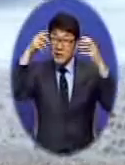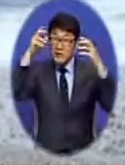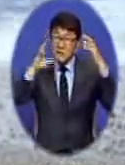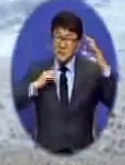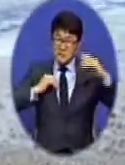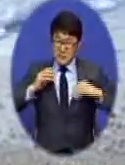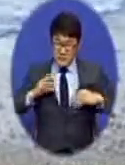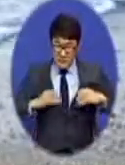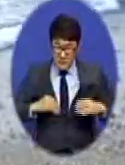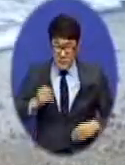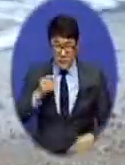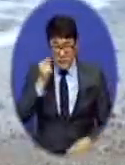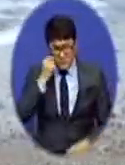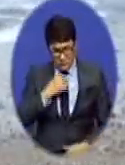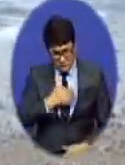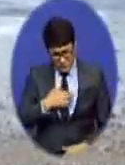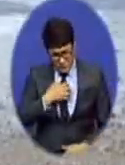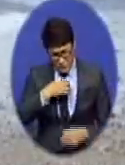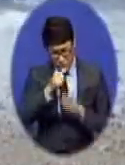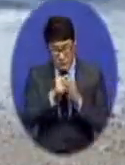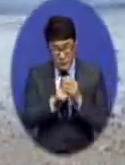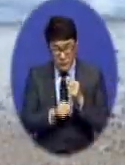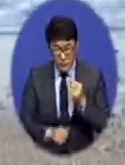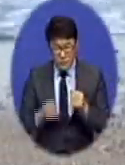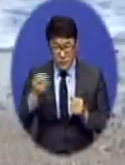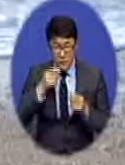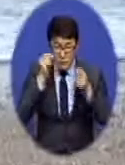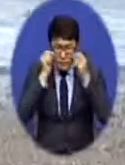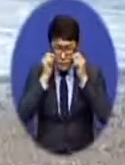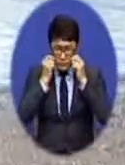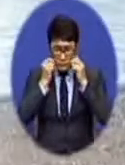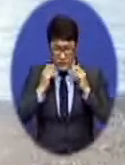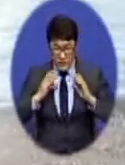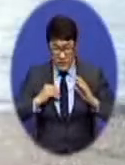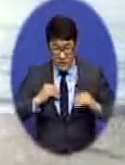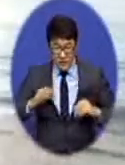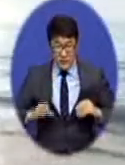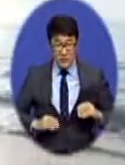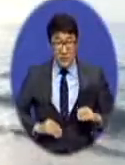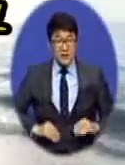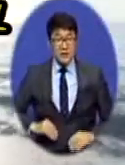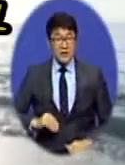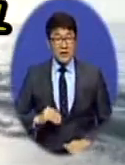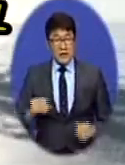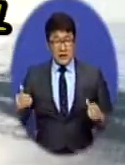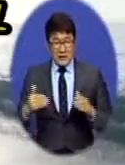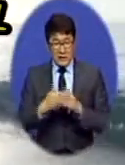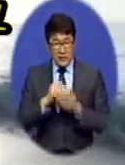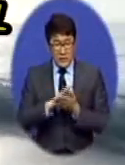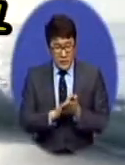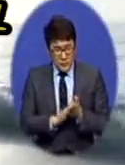비에 젖어 슬픔에 젖어 눈물에 젖어